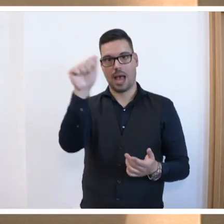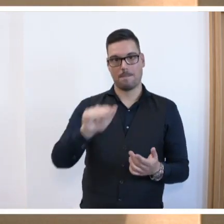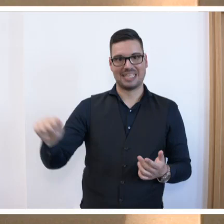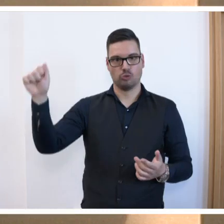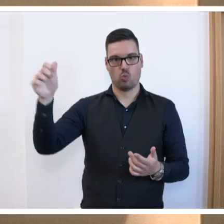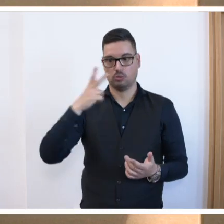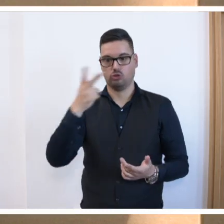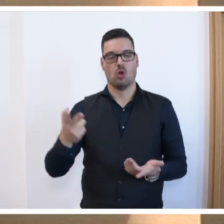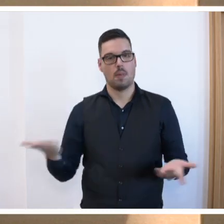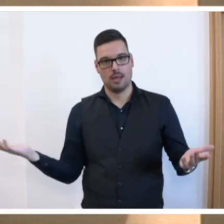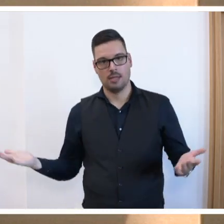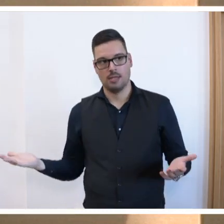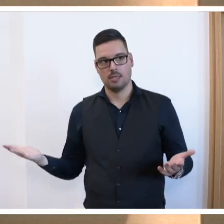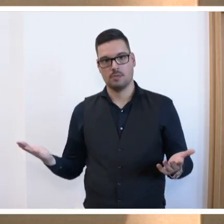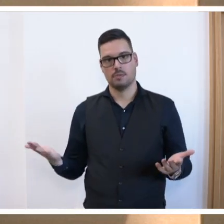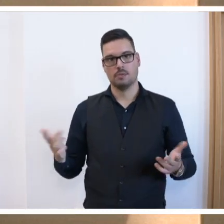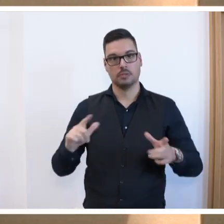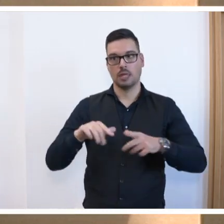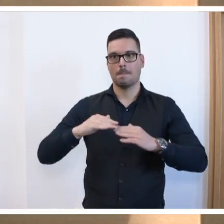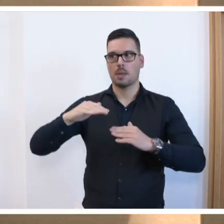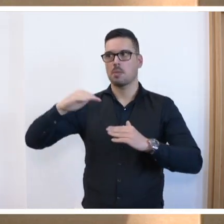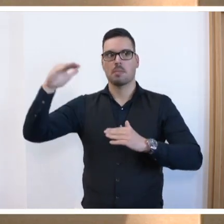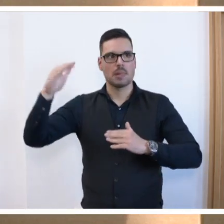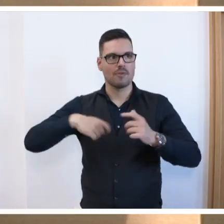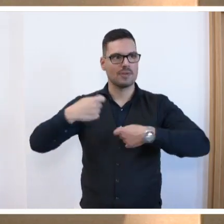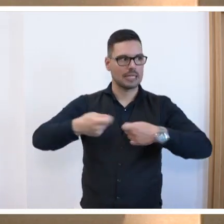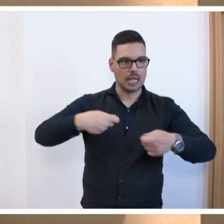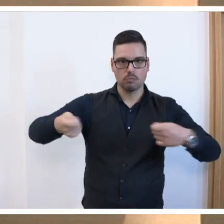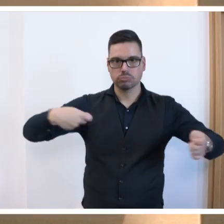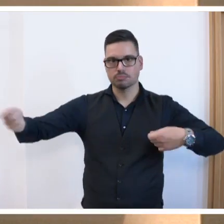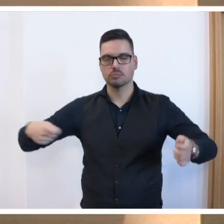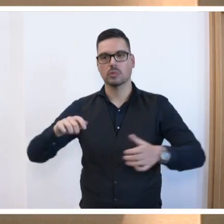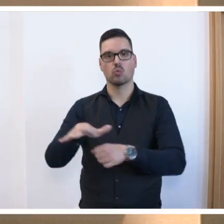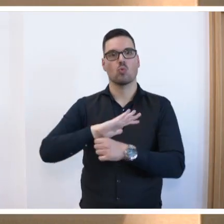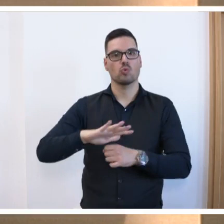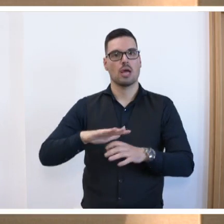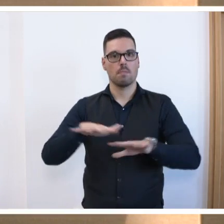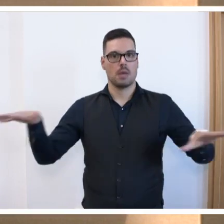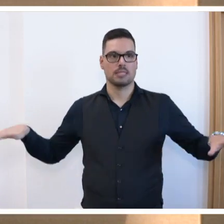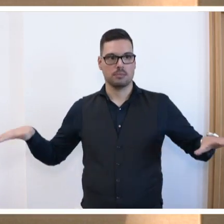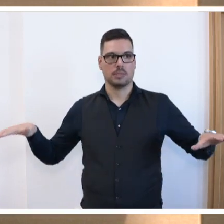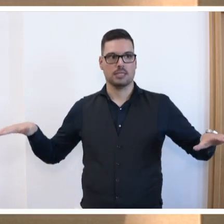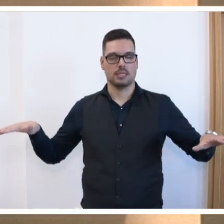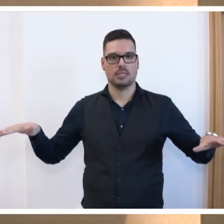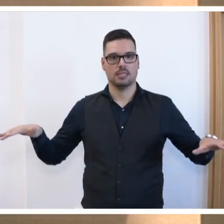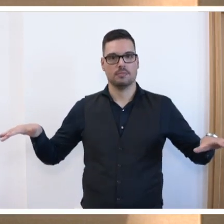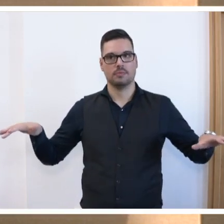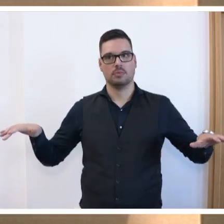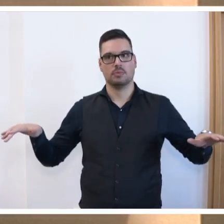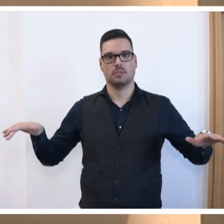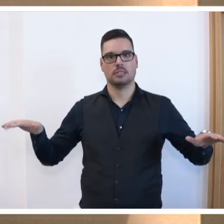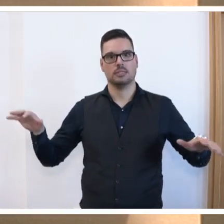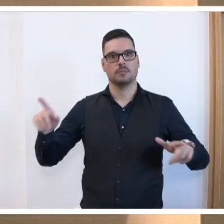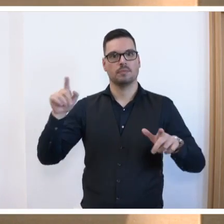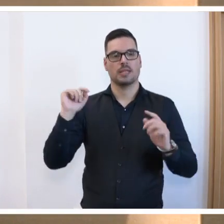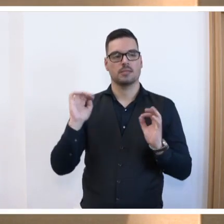hat. Der wachsende E-Commerce, der Versandhandel sowie auch die Corona-Pandemie haben dazu geführt,